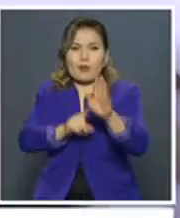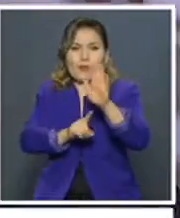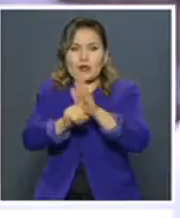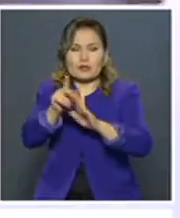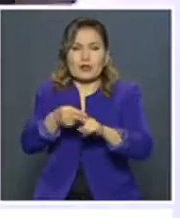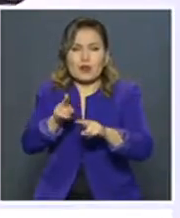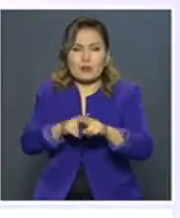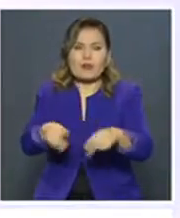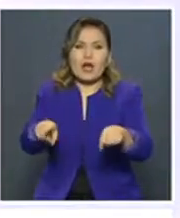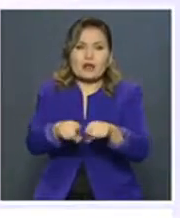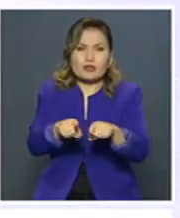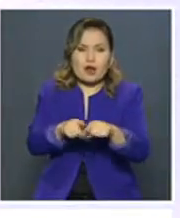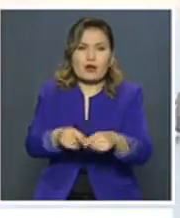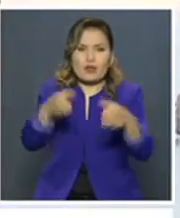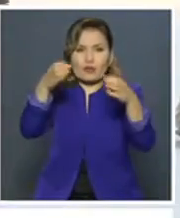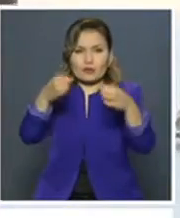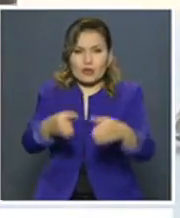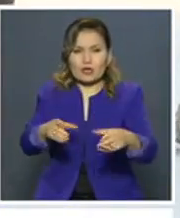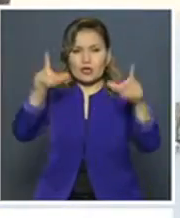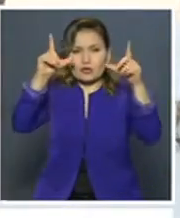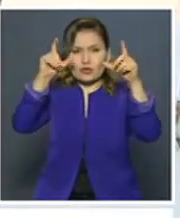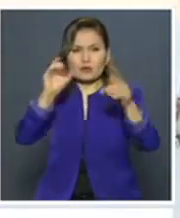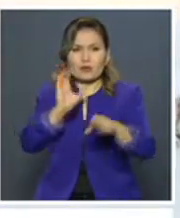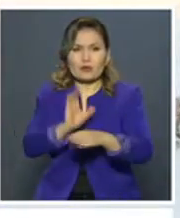байқаған олқылықты суретке түсіріп отырады.